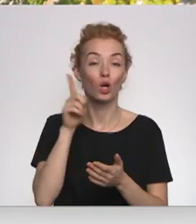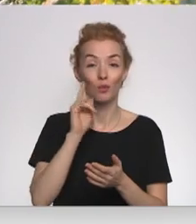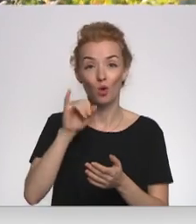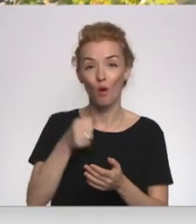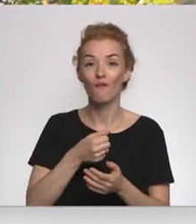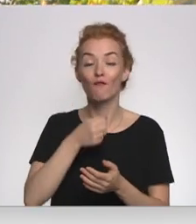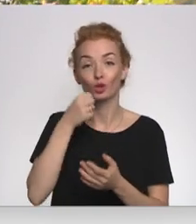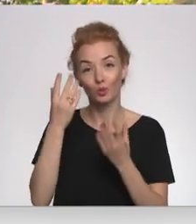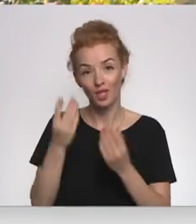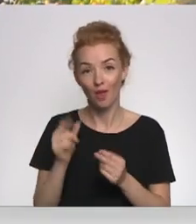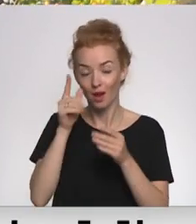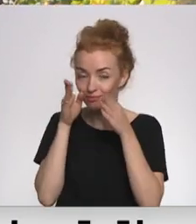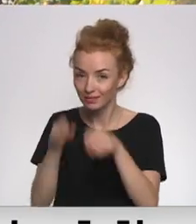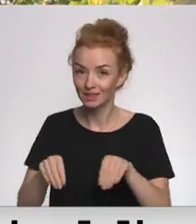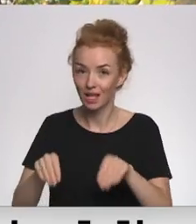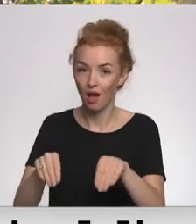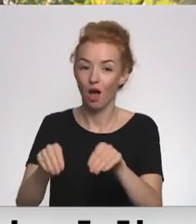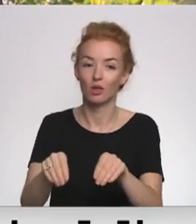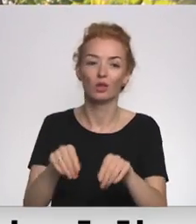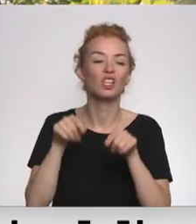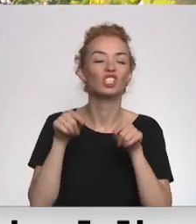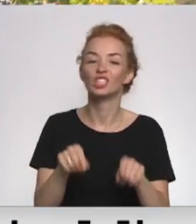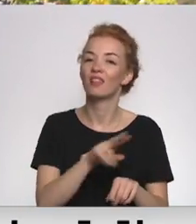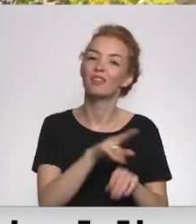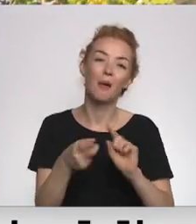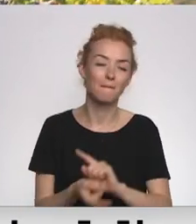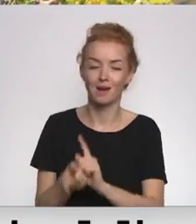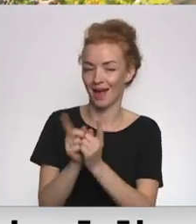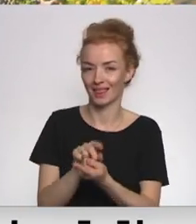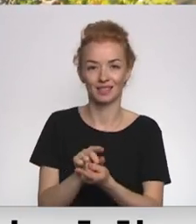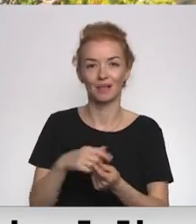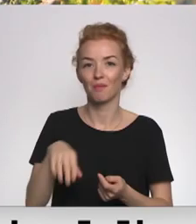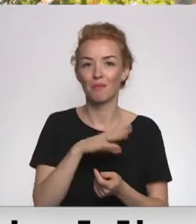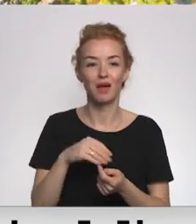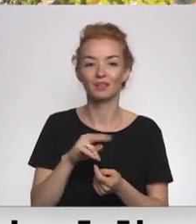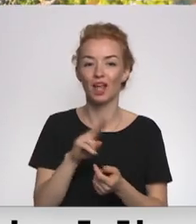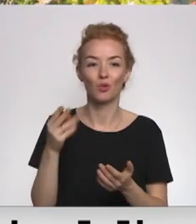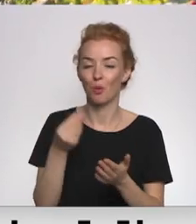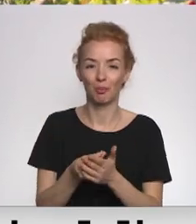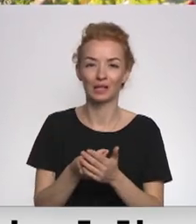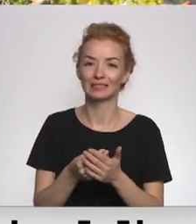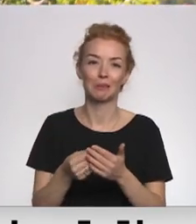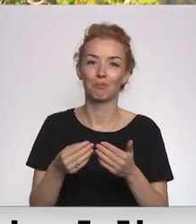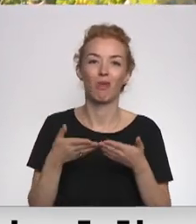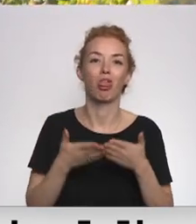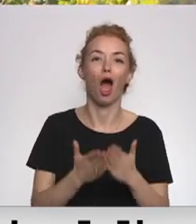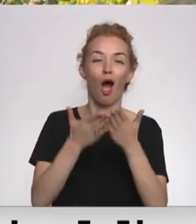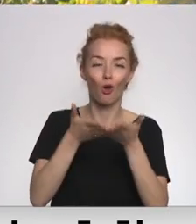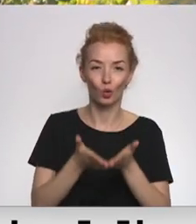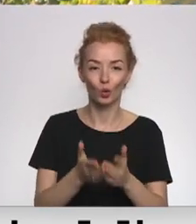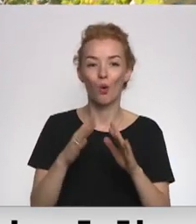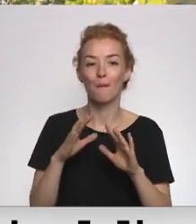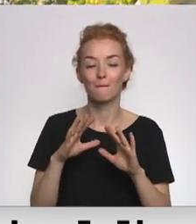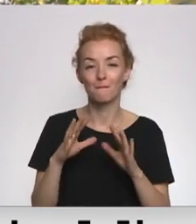aiziet stādos un nu, šis nemainīsies, jā, un nenopirksim, mēs vairs tās, jā, nu, arī ar šim neesam pirkuši,